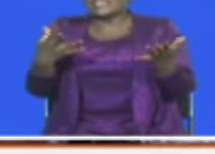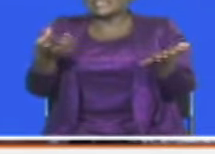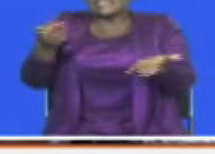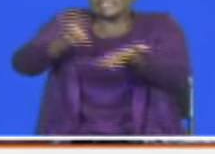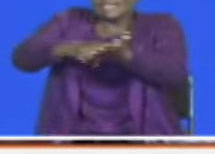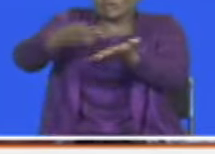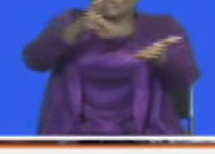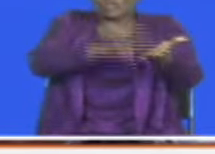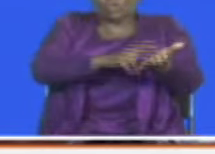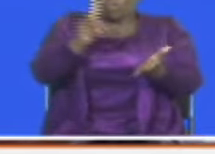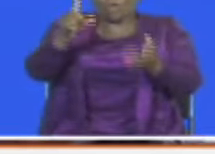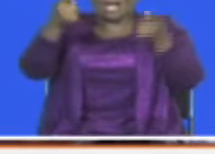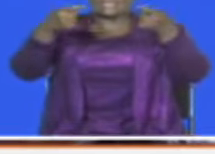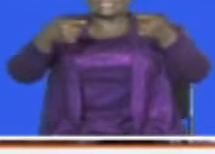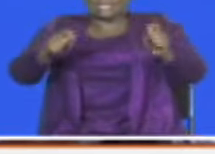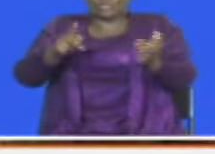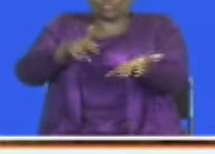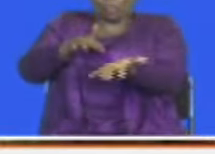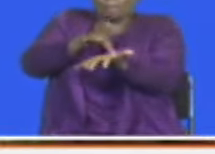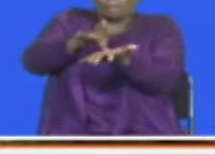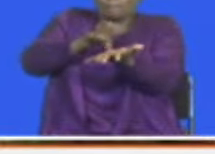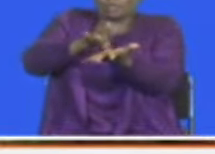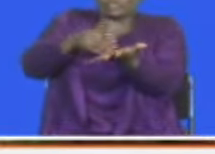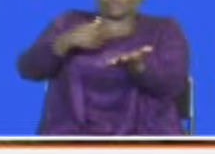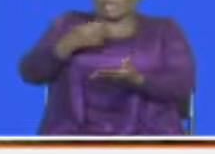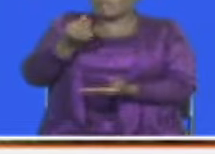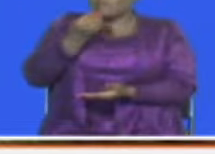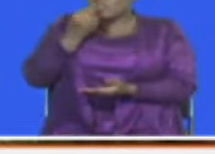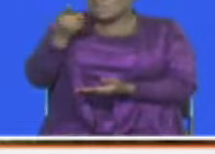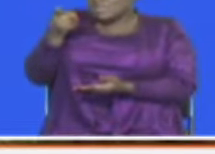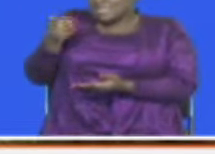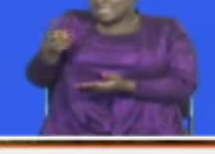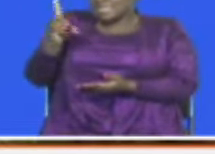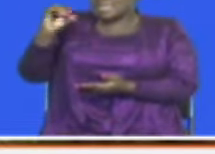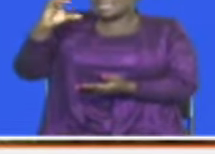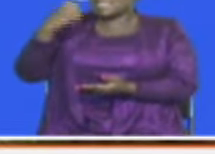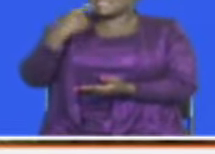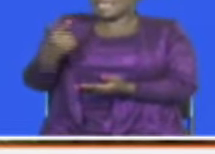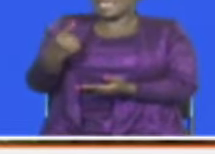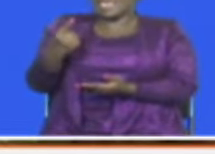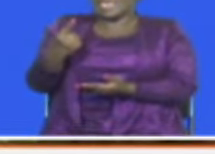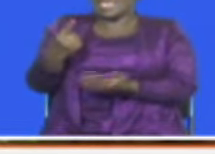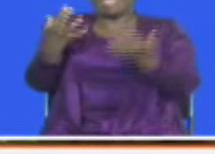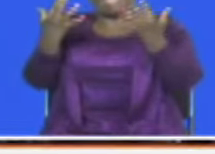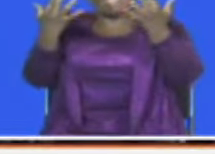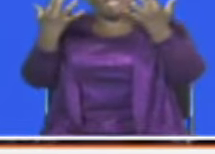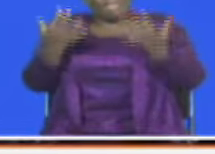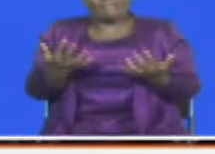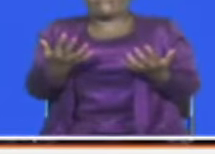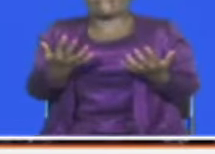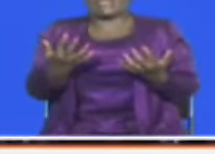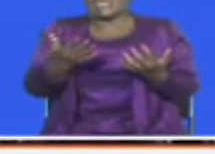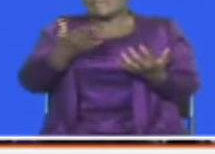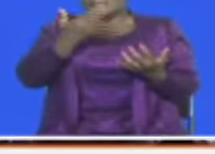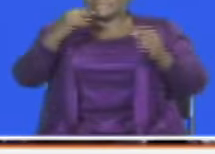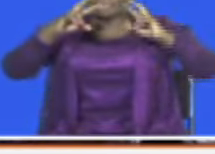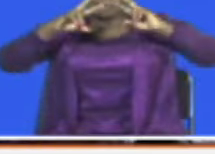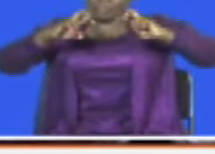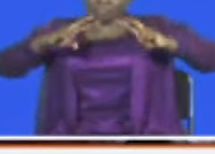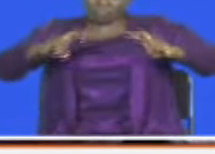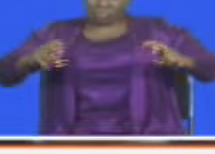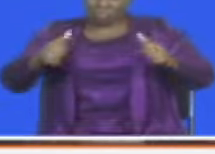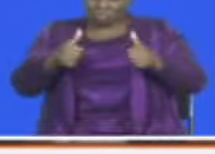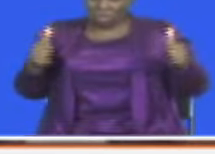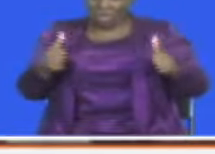and one of them tried to poison my food. Matamshi haya DCI akielezea kuwa yalikuwa na mazito na yalifaa kuchunguzwa